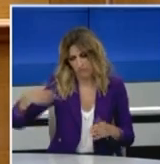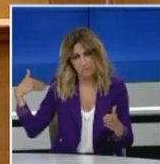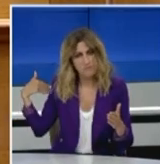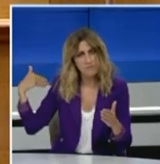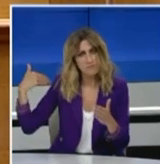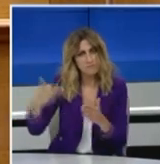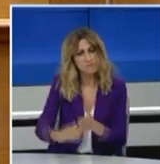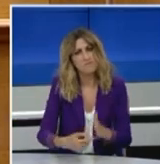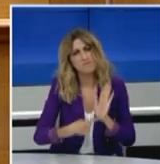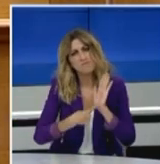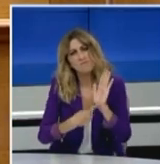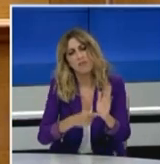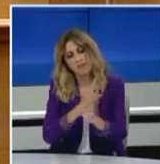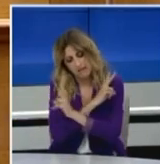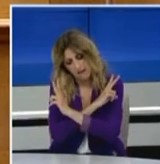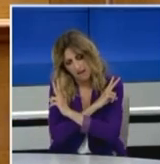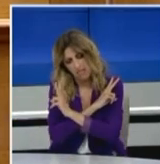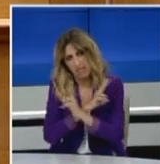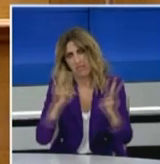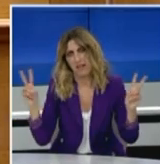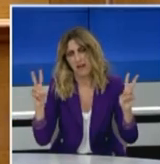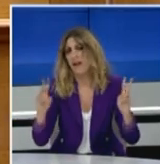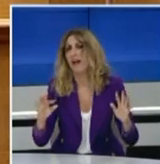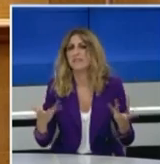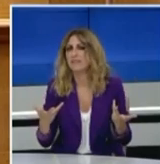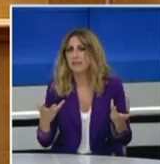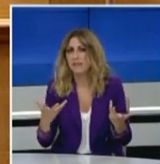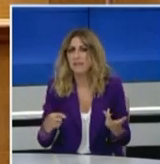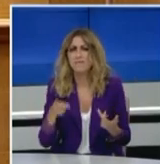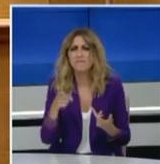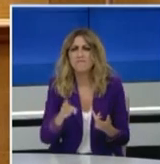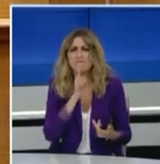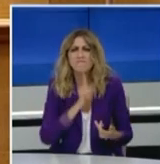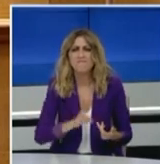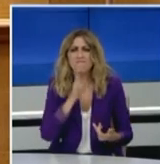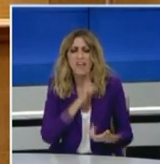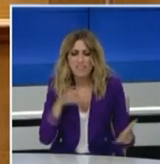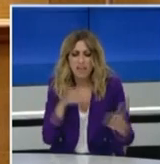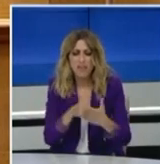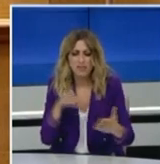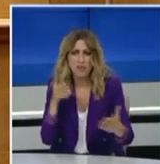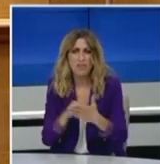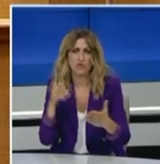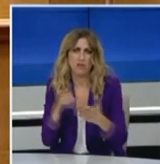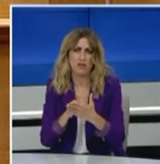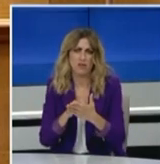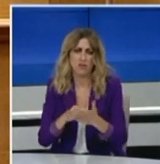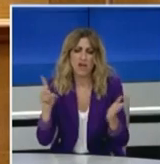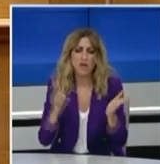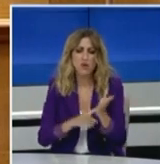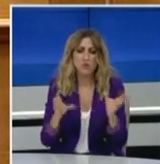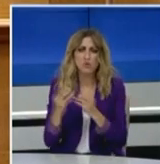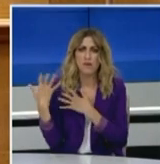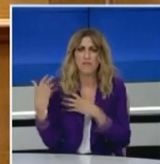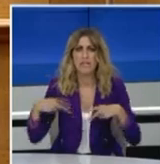και απέδειξε περισσότερο τις αντιφάσεις, τα ίδια τα διέξοδα αυτού του νόμου.